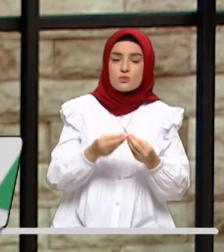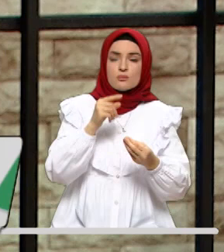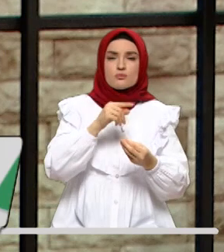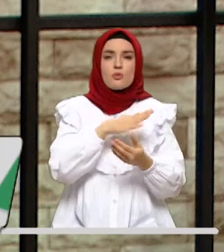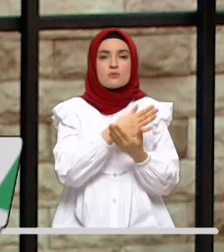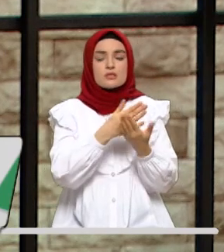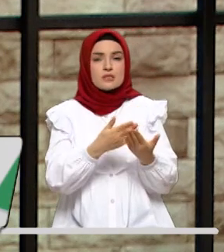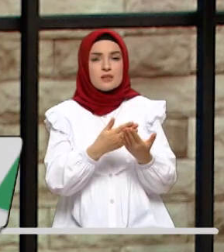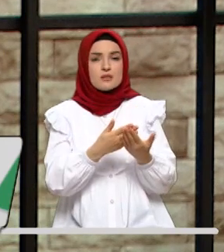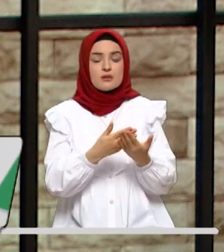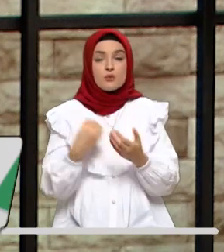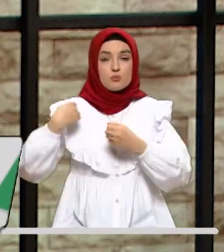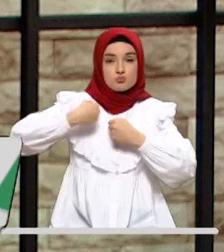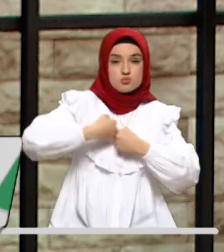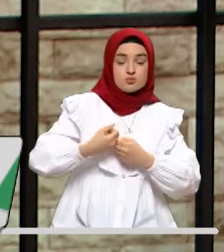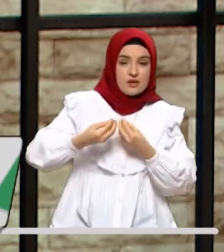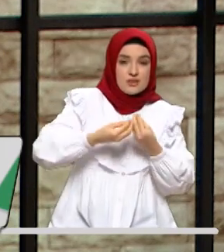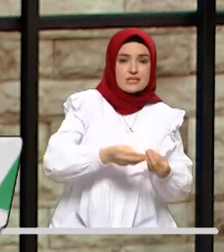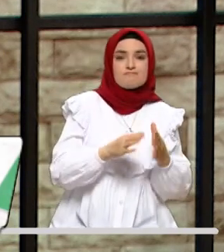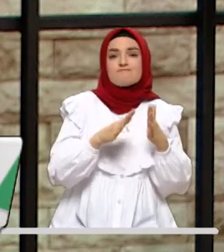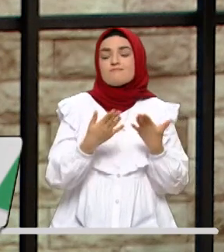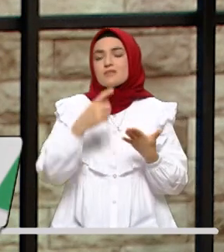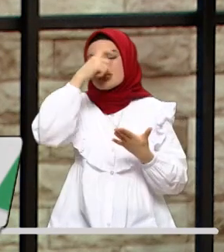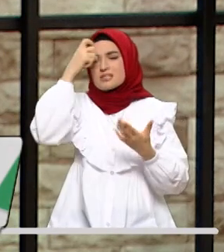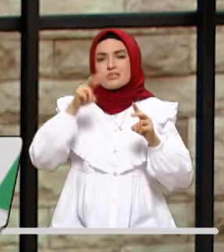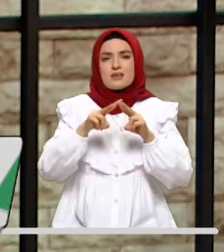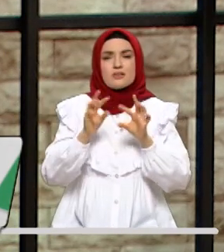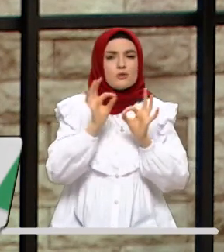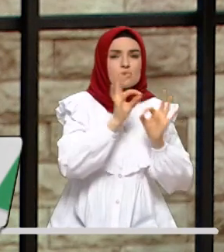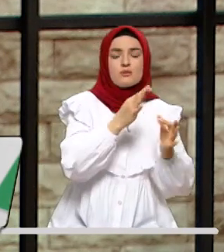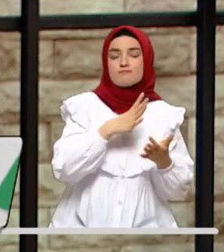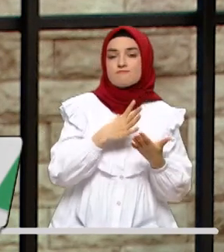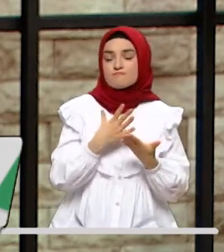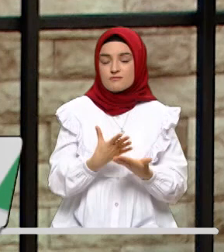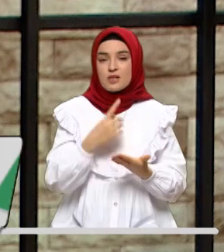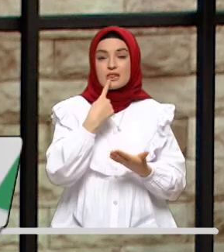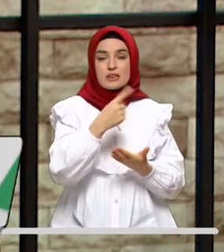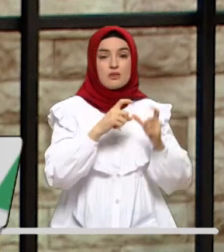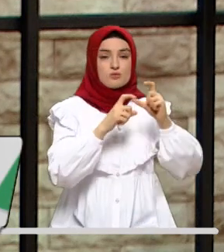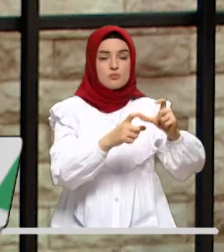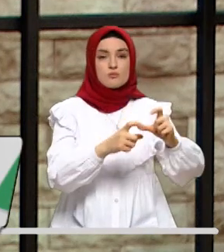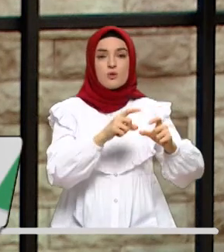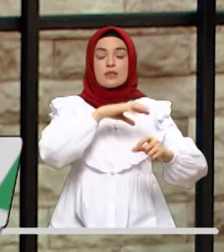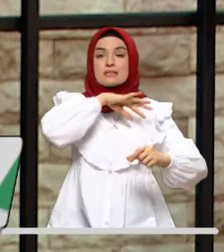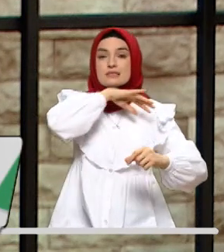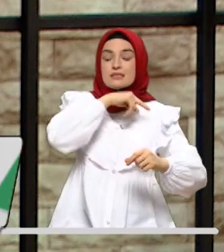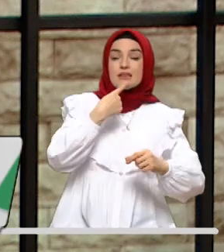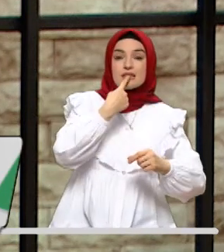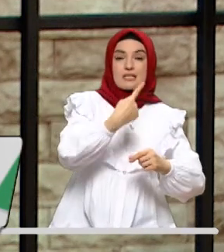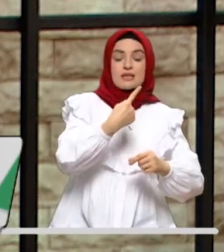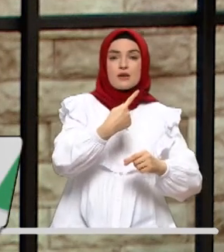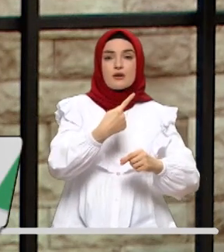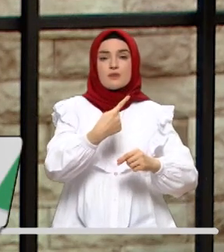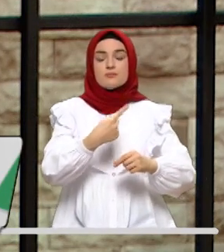çuval buğdayını verirsen sen nasıl yaza ulaşacaksın nene? Nene Hatun'dan tarihi cevap gelir. Der ki Vali